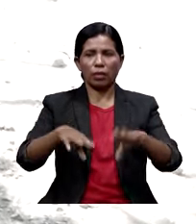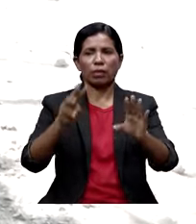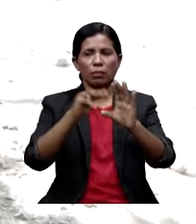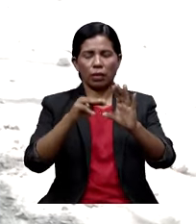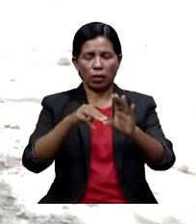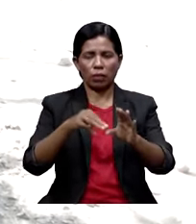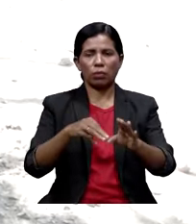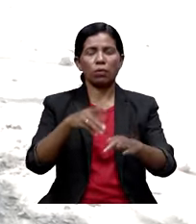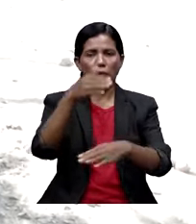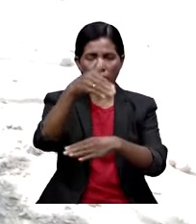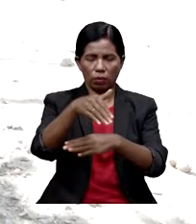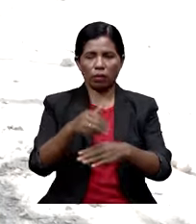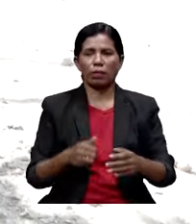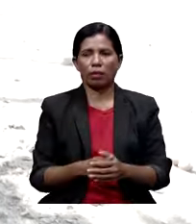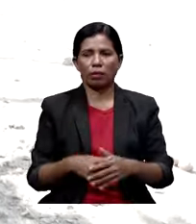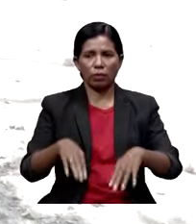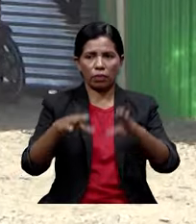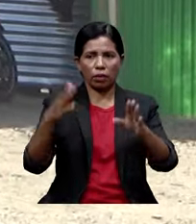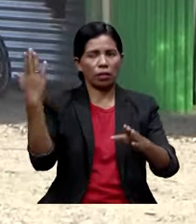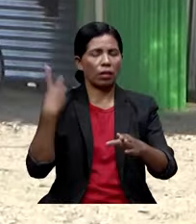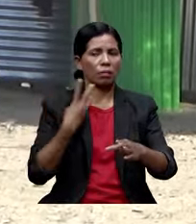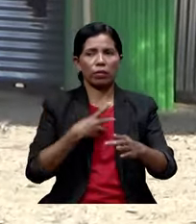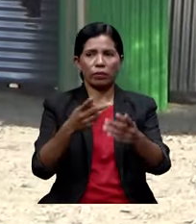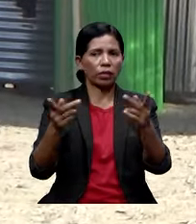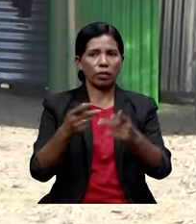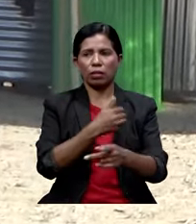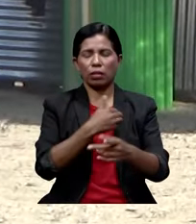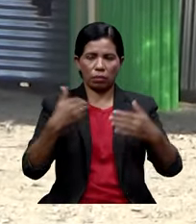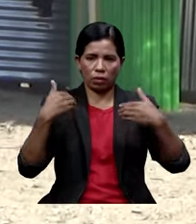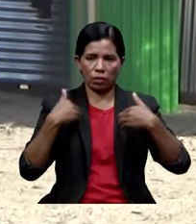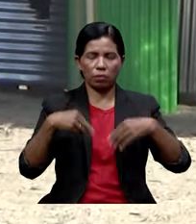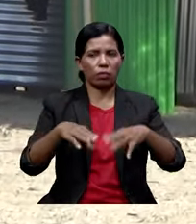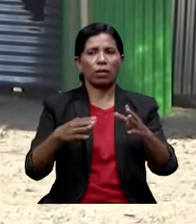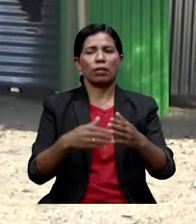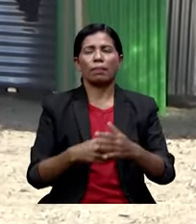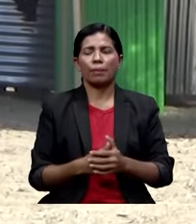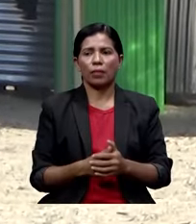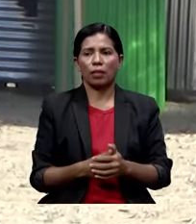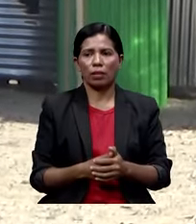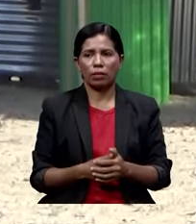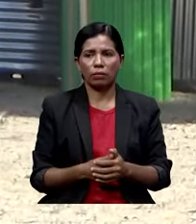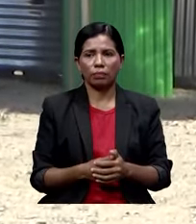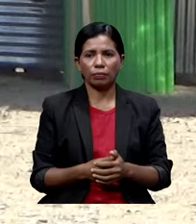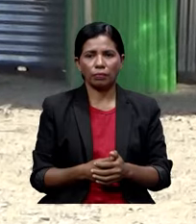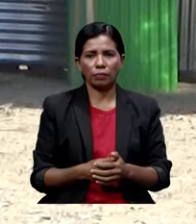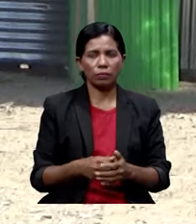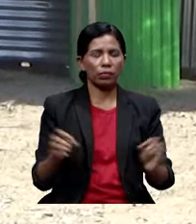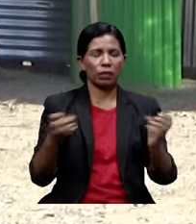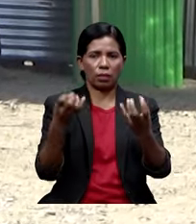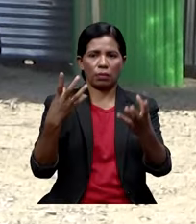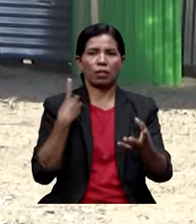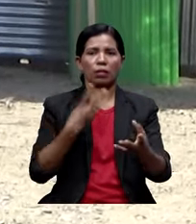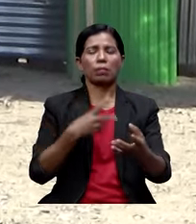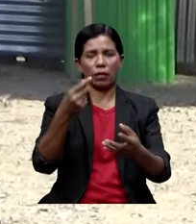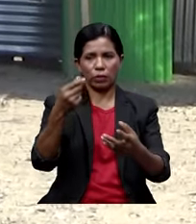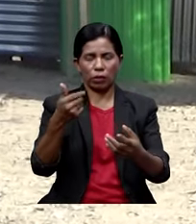sida giha. Fangel jardin ba na fantina no sampan sementar de mas mas sa pelo polen la barak mas sa ito